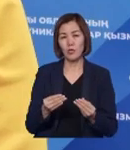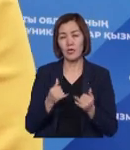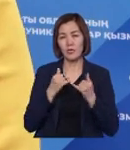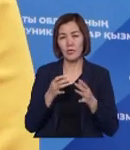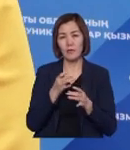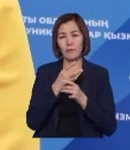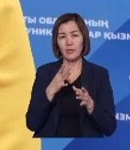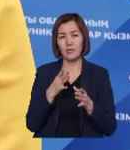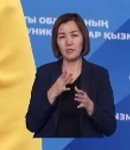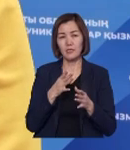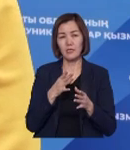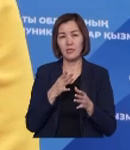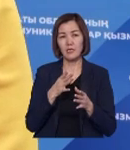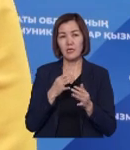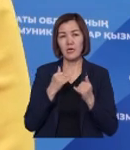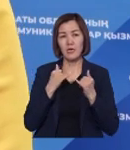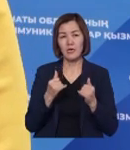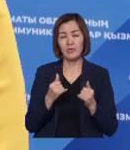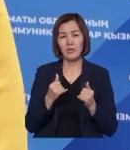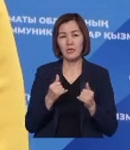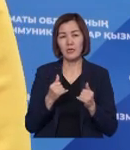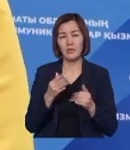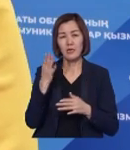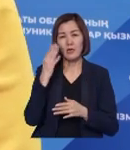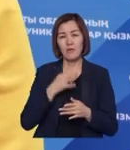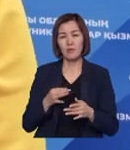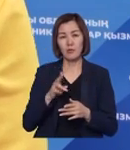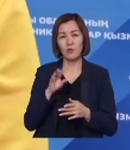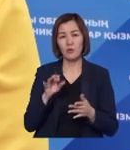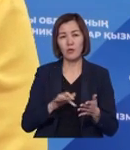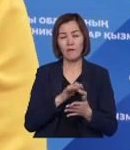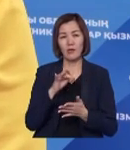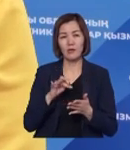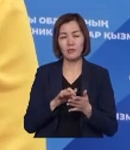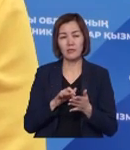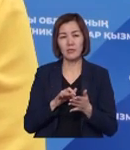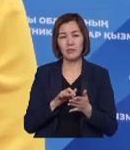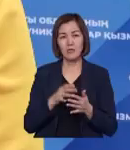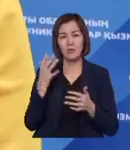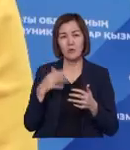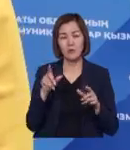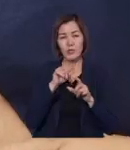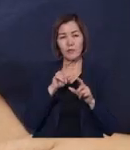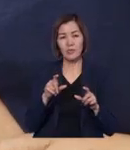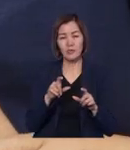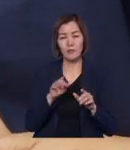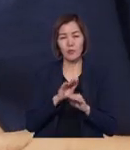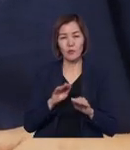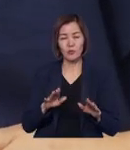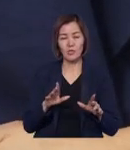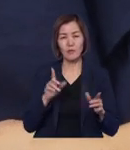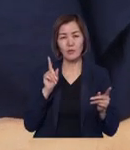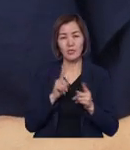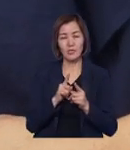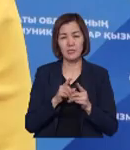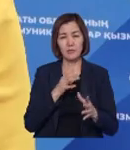мереке сәйкес үлкен Алматы облысында Қонаев қаласының орта мектеп гимназия оқушыларымен